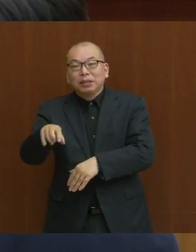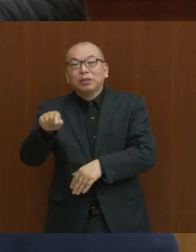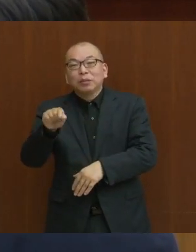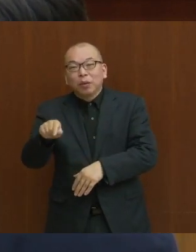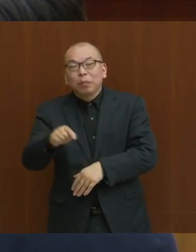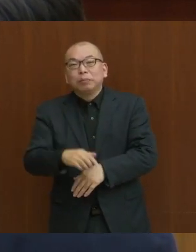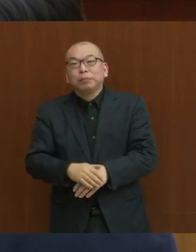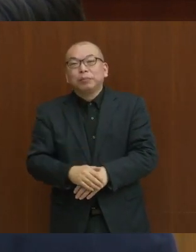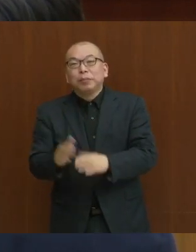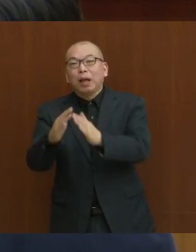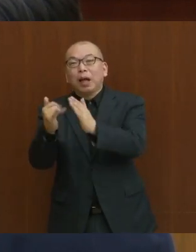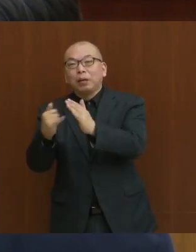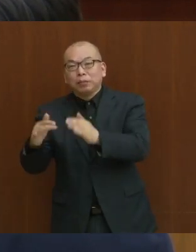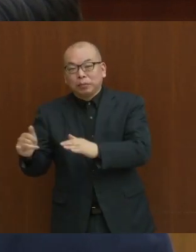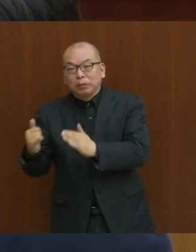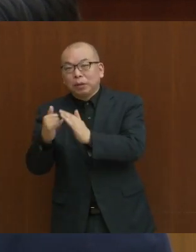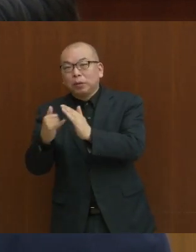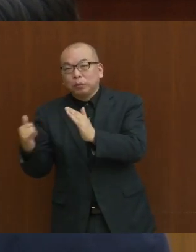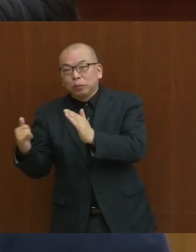そして家族、